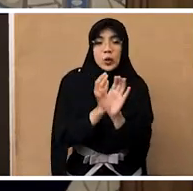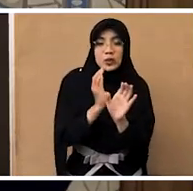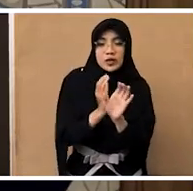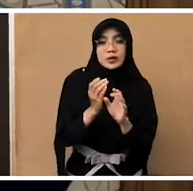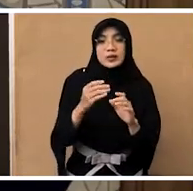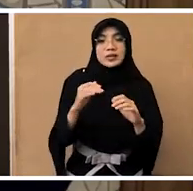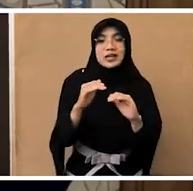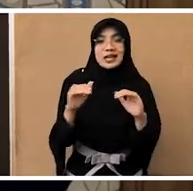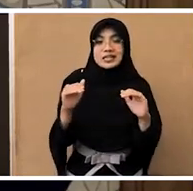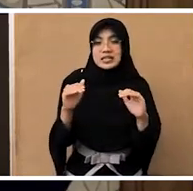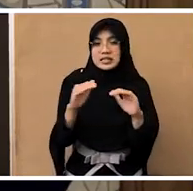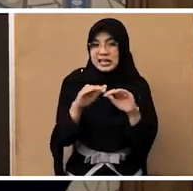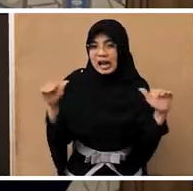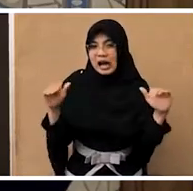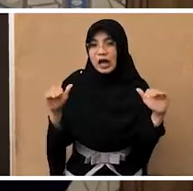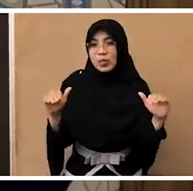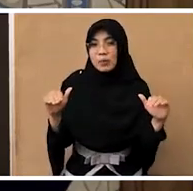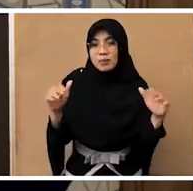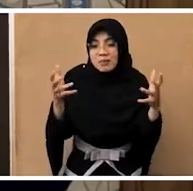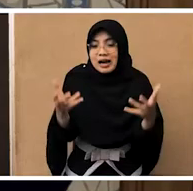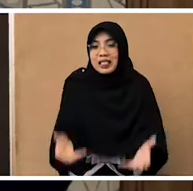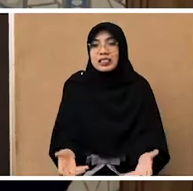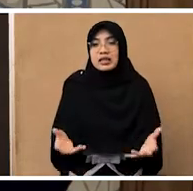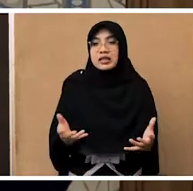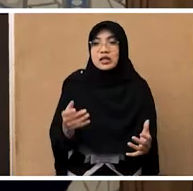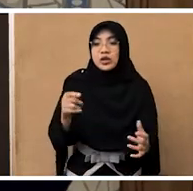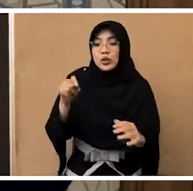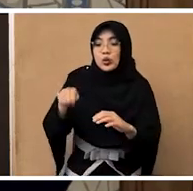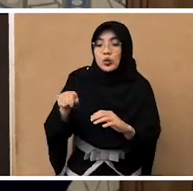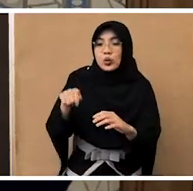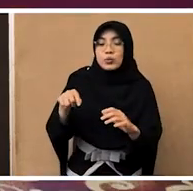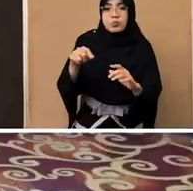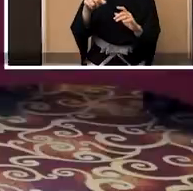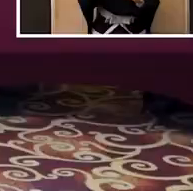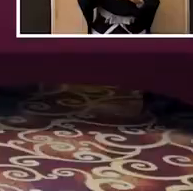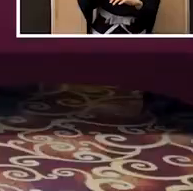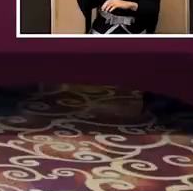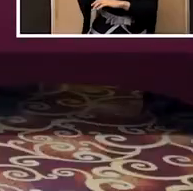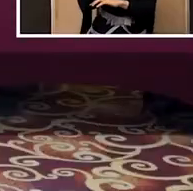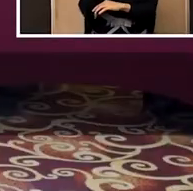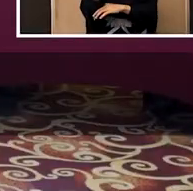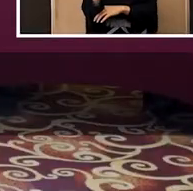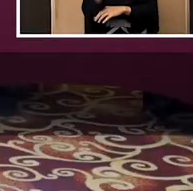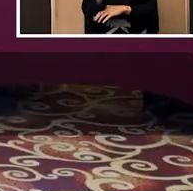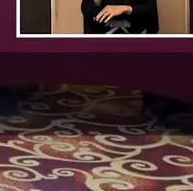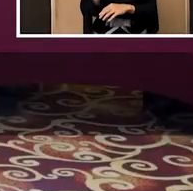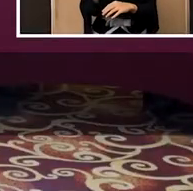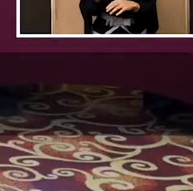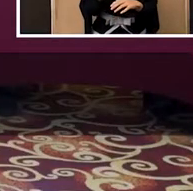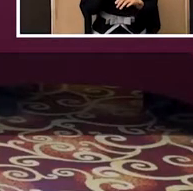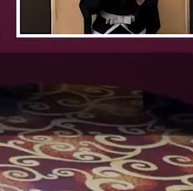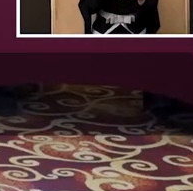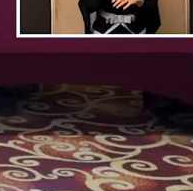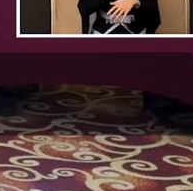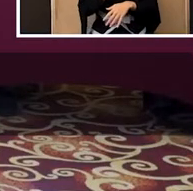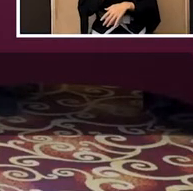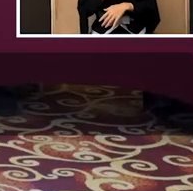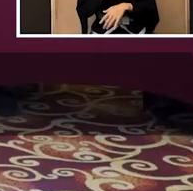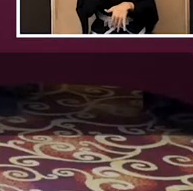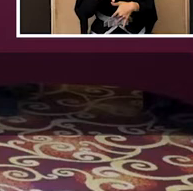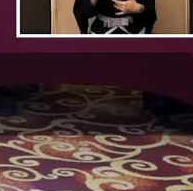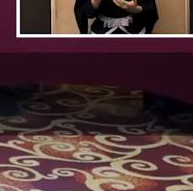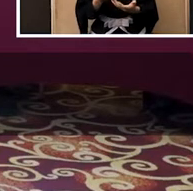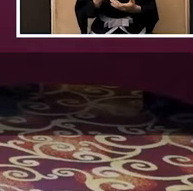derajat sedang atau berat tidak dapat dijatuhi dana tetapi dapat dikenai tindakan nah kekhawatiran dari